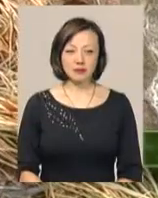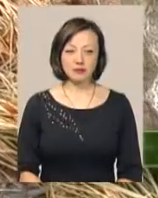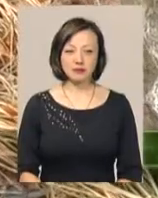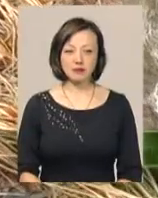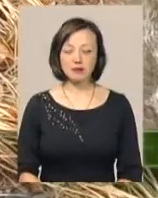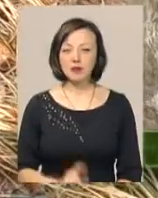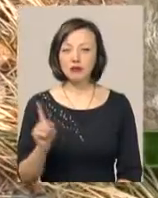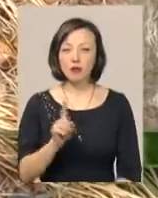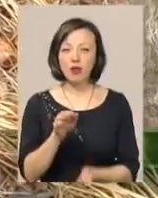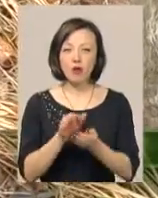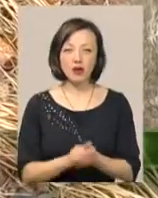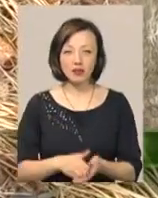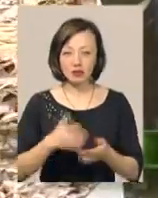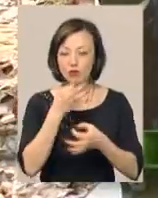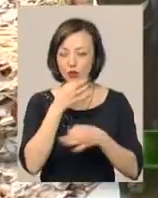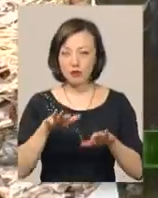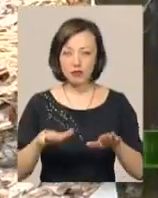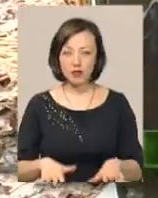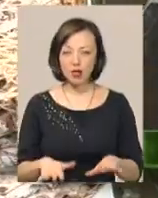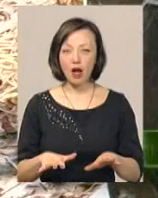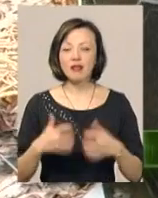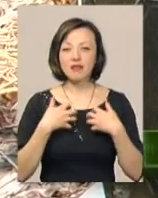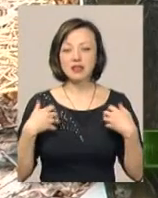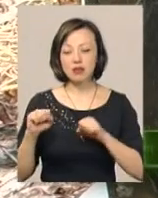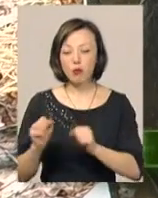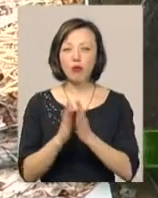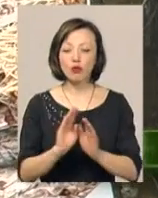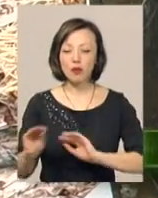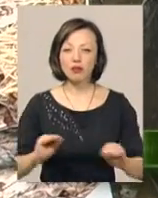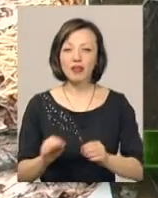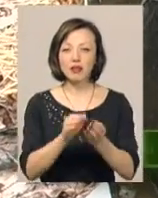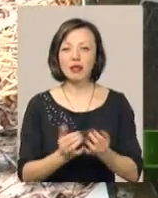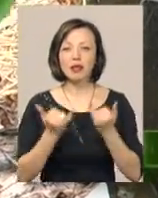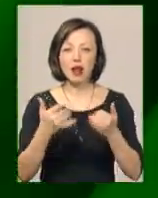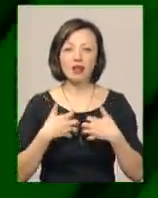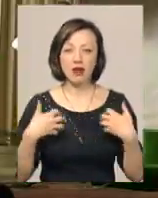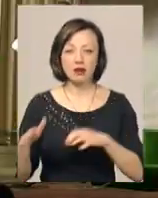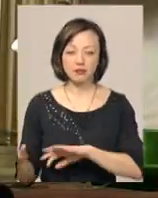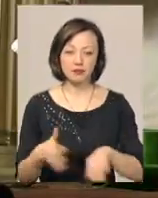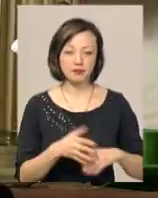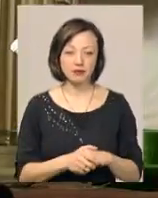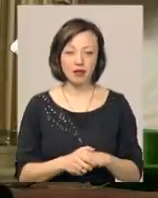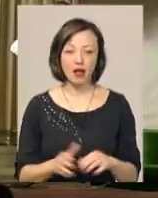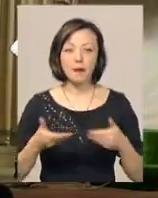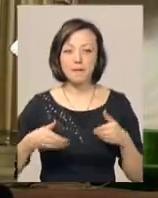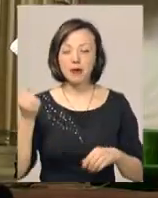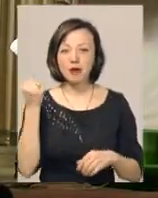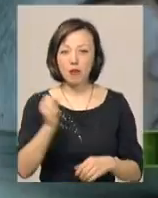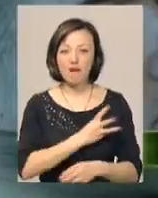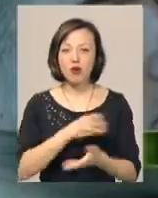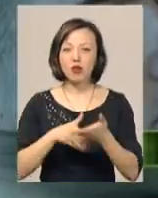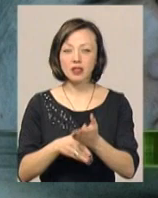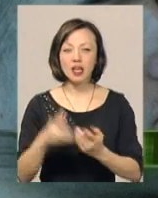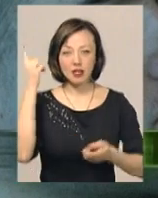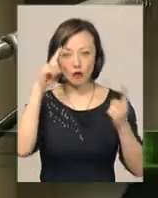Щоб не хоронити, де доведеться, зоозахисники просять облаштувати кладовище для тварин. «Ми переможемо!» – волонтери